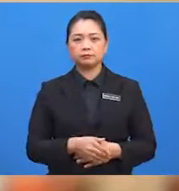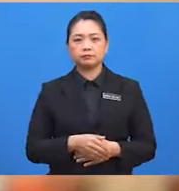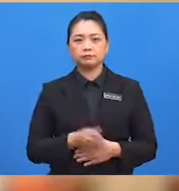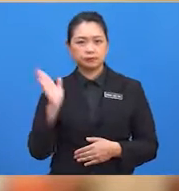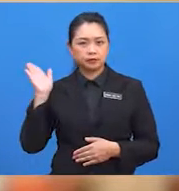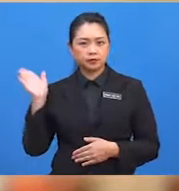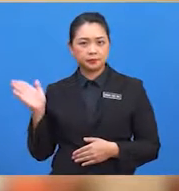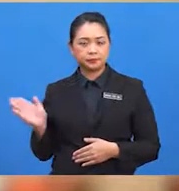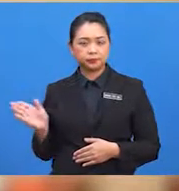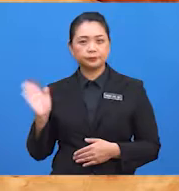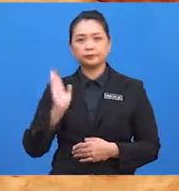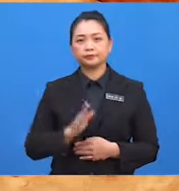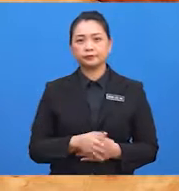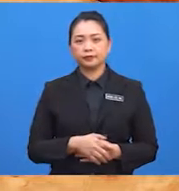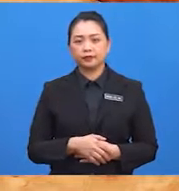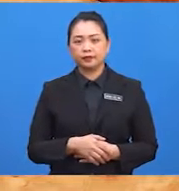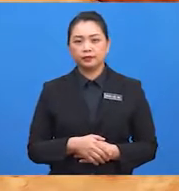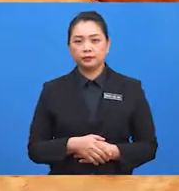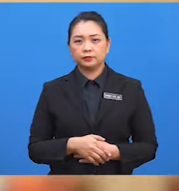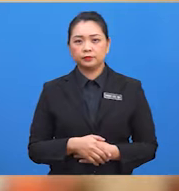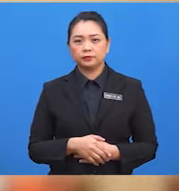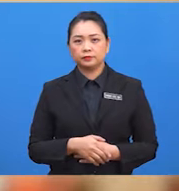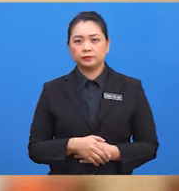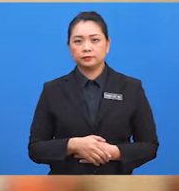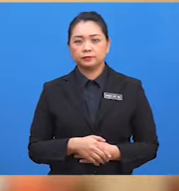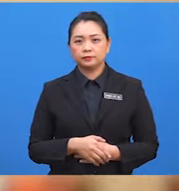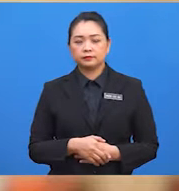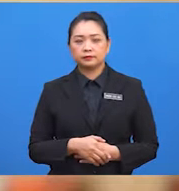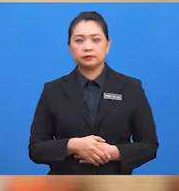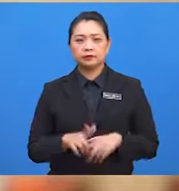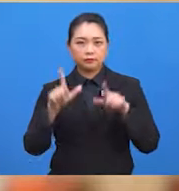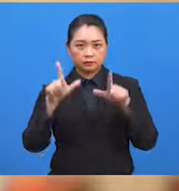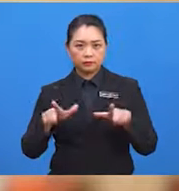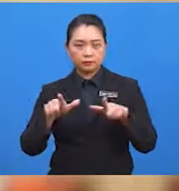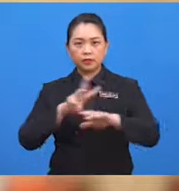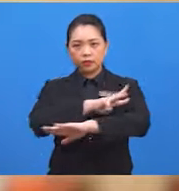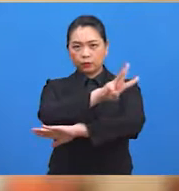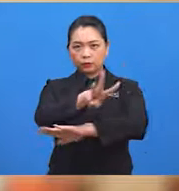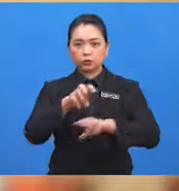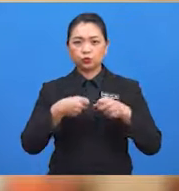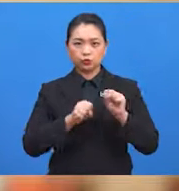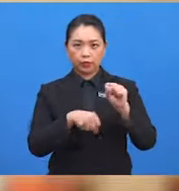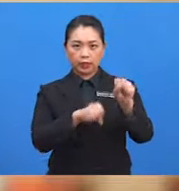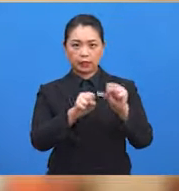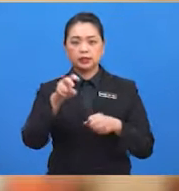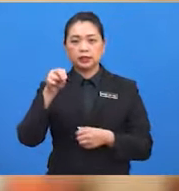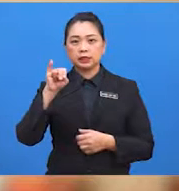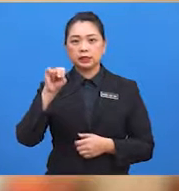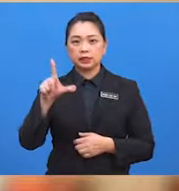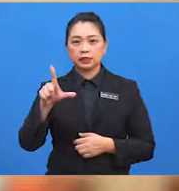Tamadun Mesir Purba. Tamadun Mesir Purba terletak di kawasan lembah Sungai Nil, iaitu sungai